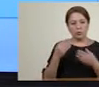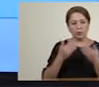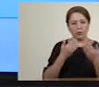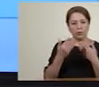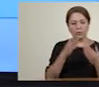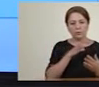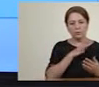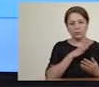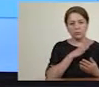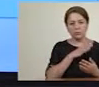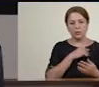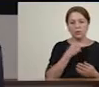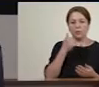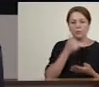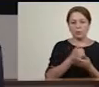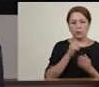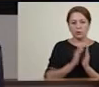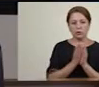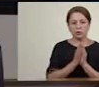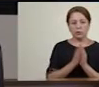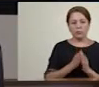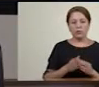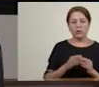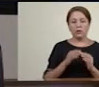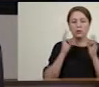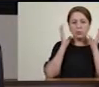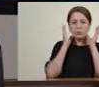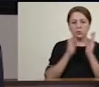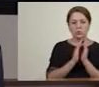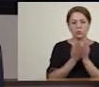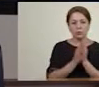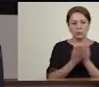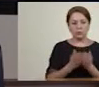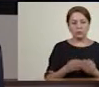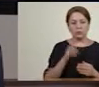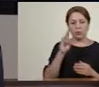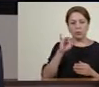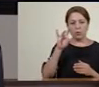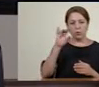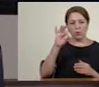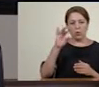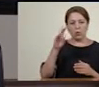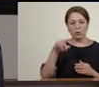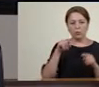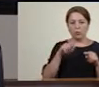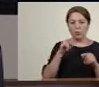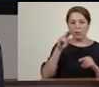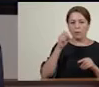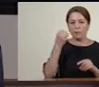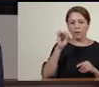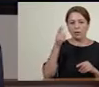bo'lishning bosh kitobi Qur'oni Karimdir. Qur'oni Karim payg'ambarimizga vahiy